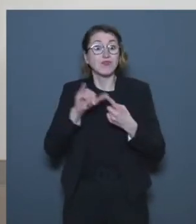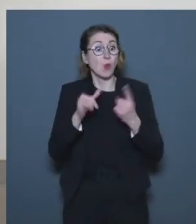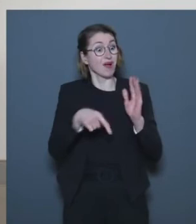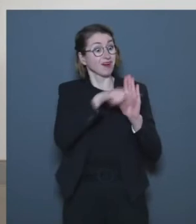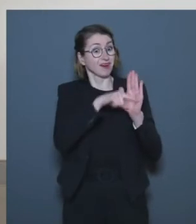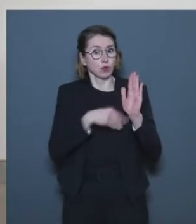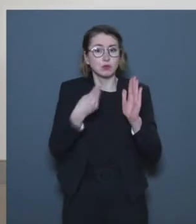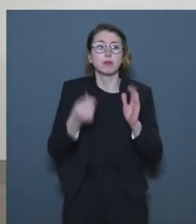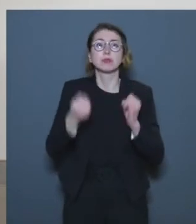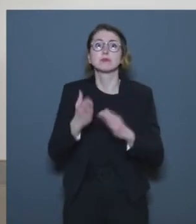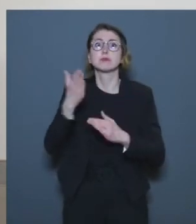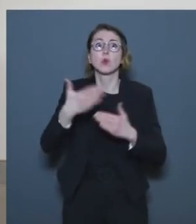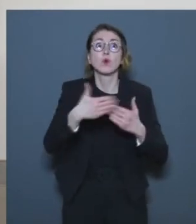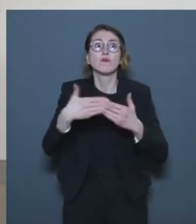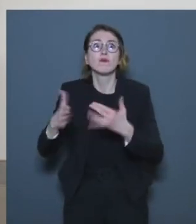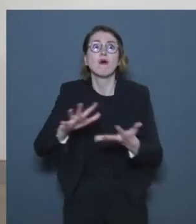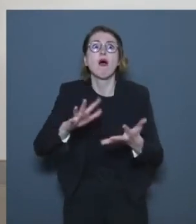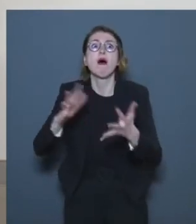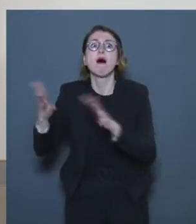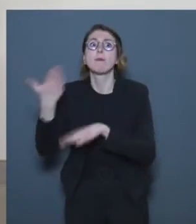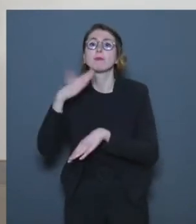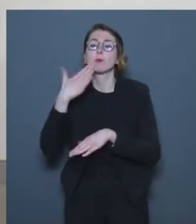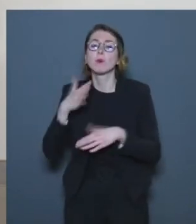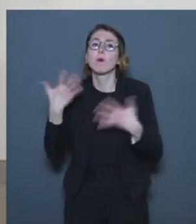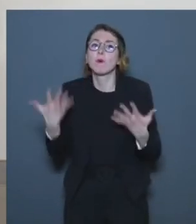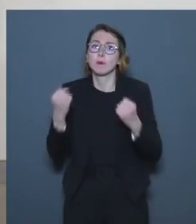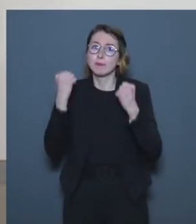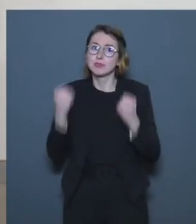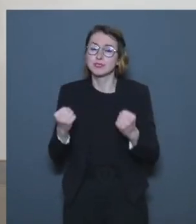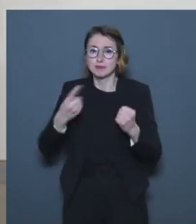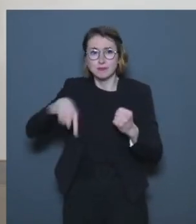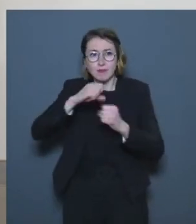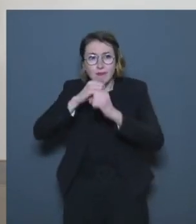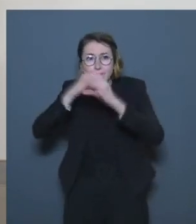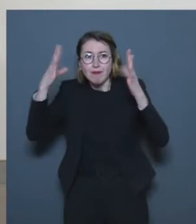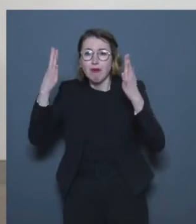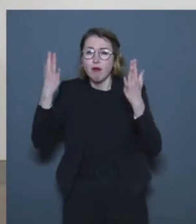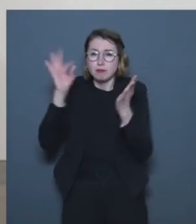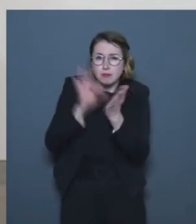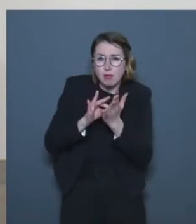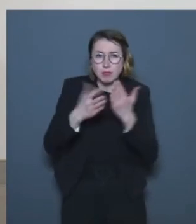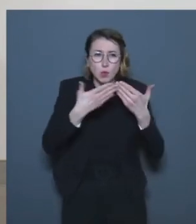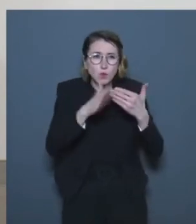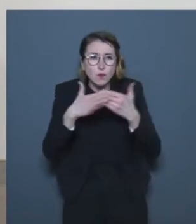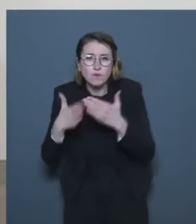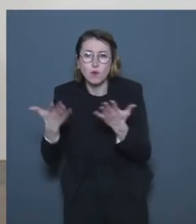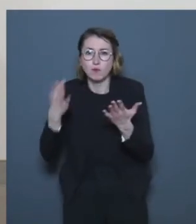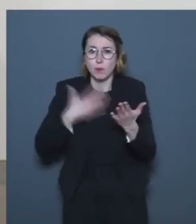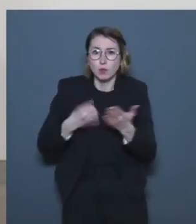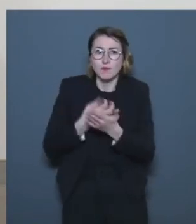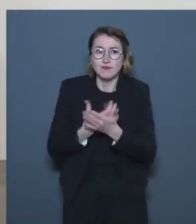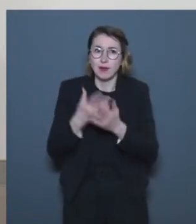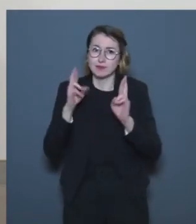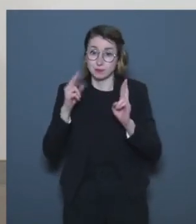moment donné, on pourrait aussi leur donner une perspective, leur donner des bonnes nouvelles. Je sais que c'est des mesures drastiques, mais c'est des